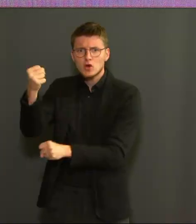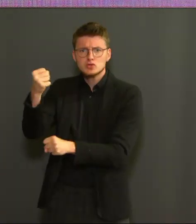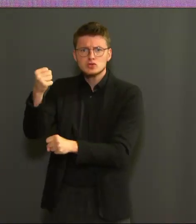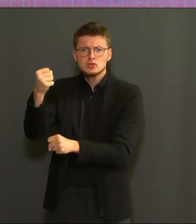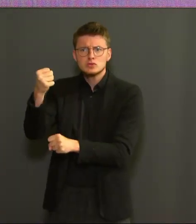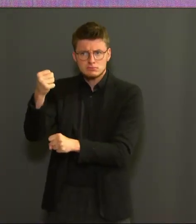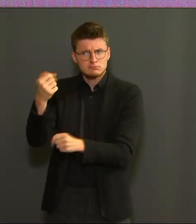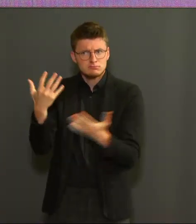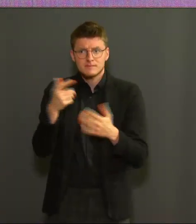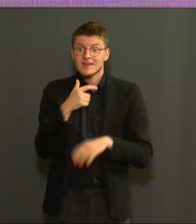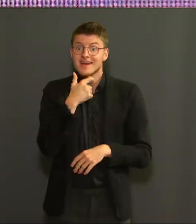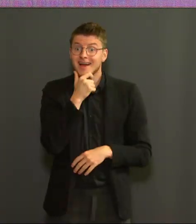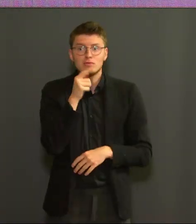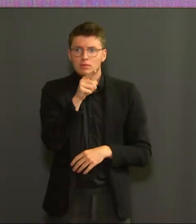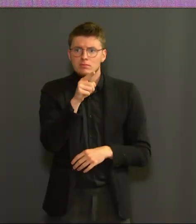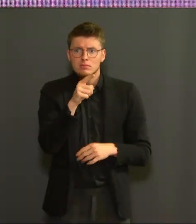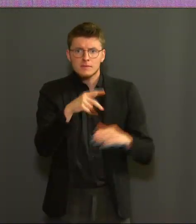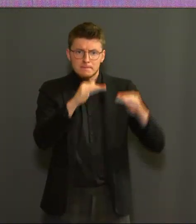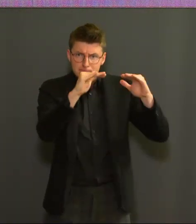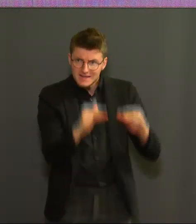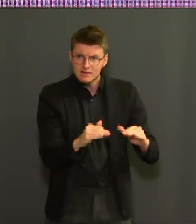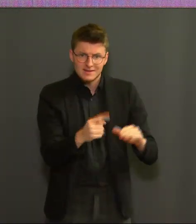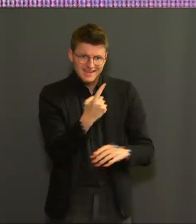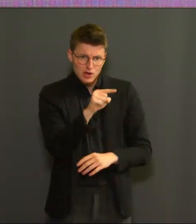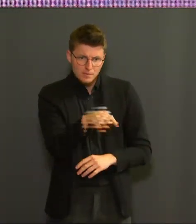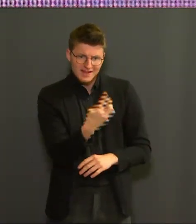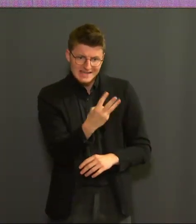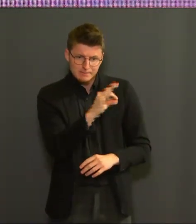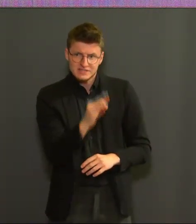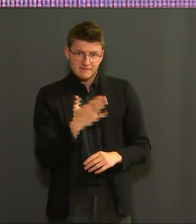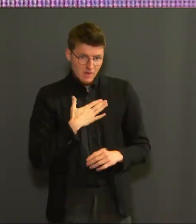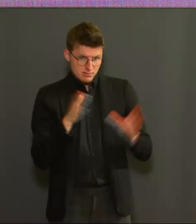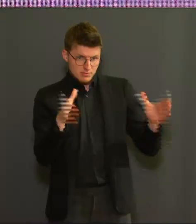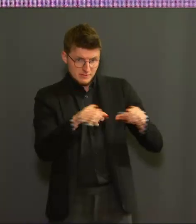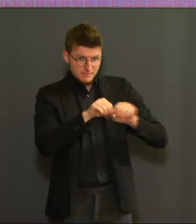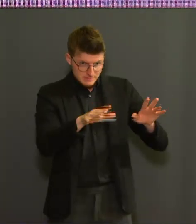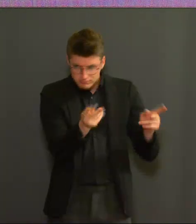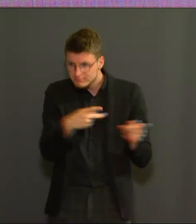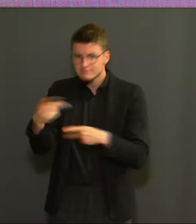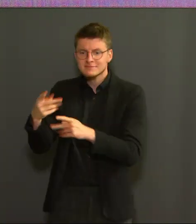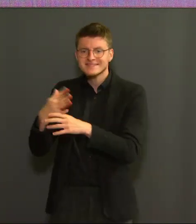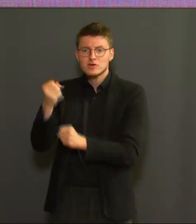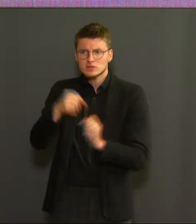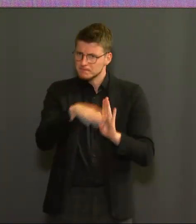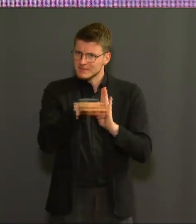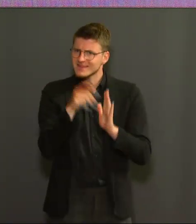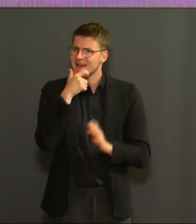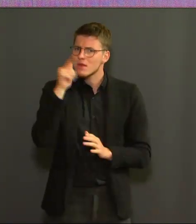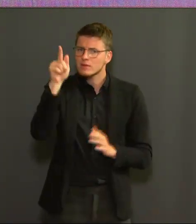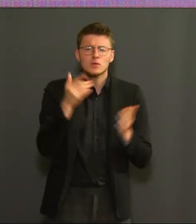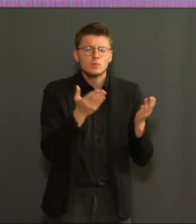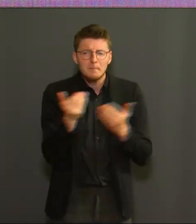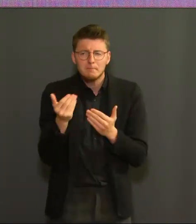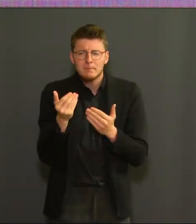is met 1,3%. Dit komt omdat men veel meer test in het Verenigd Koninkrijk dan in